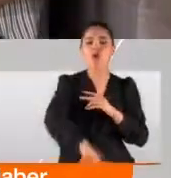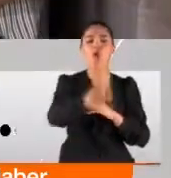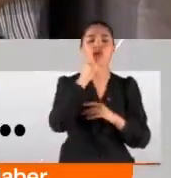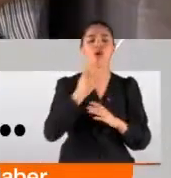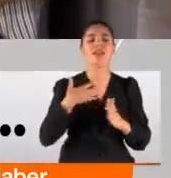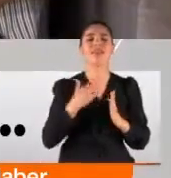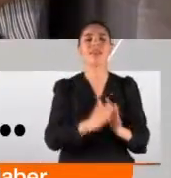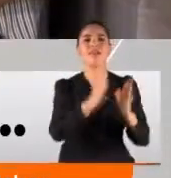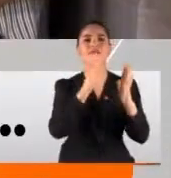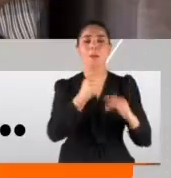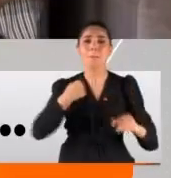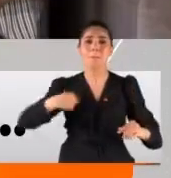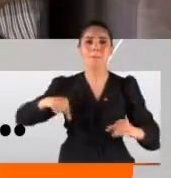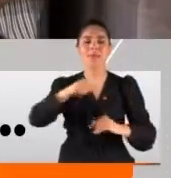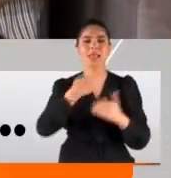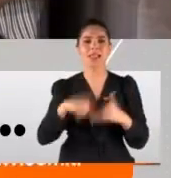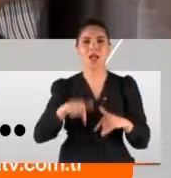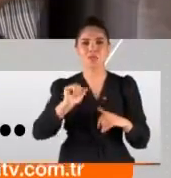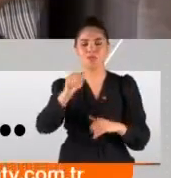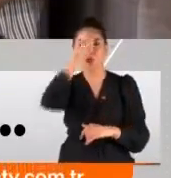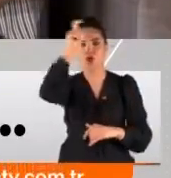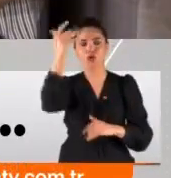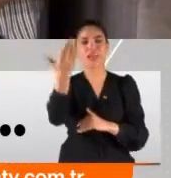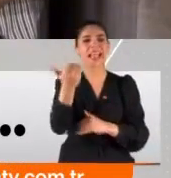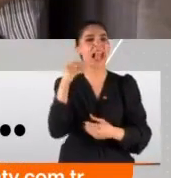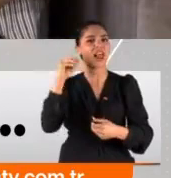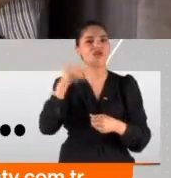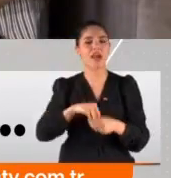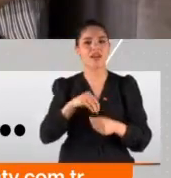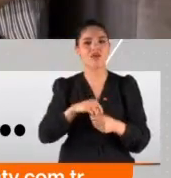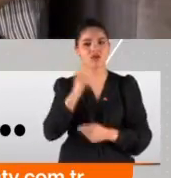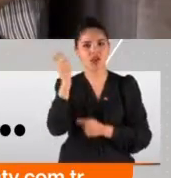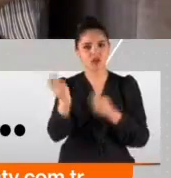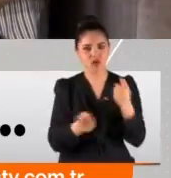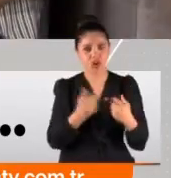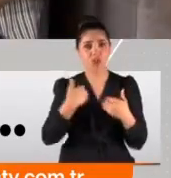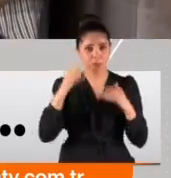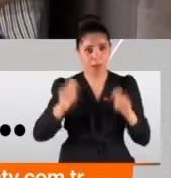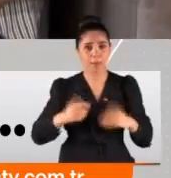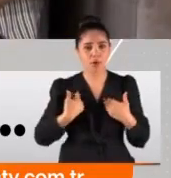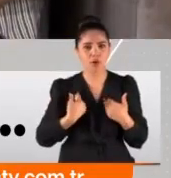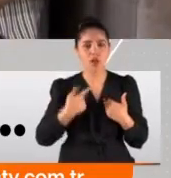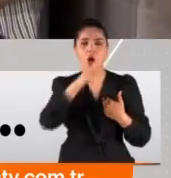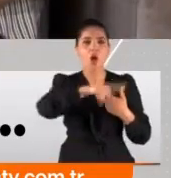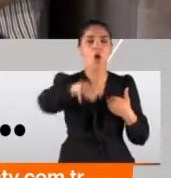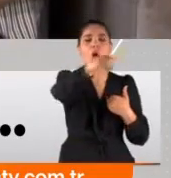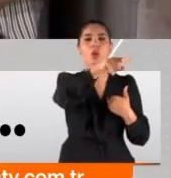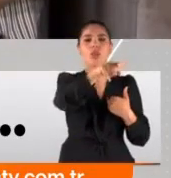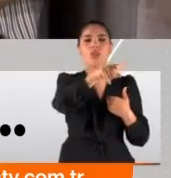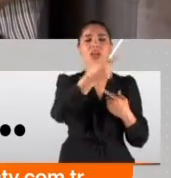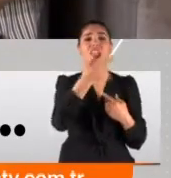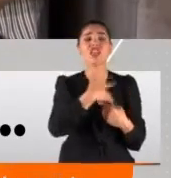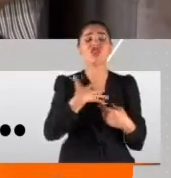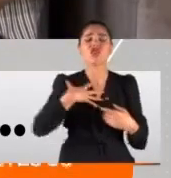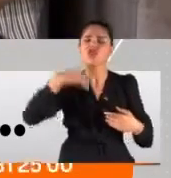ilerliyoruz. Bizler bugün Türkiye'nin geleceği için çalışabiliyorsak, bunu onların